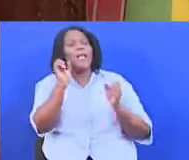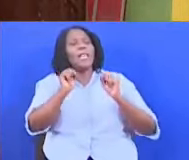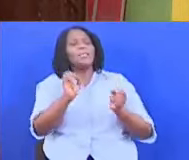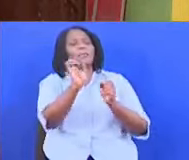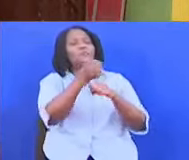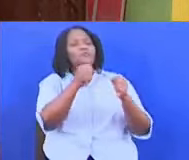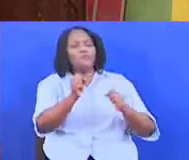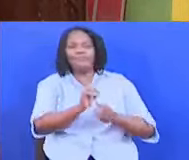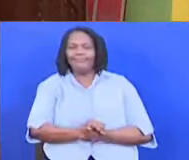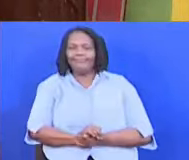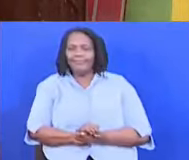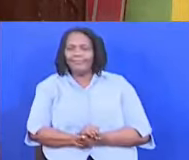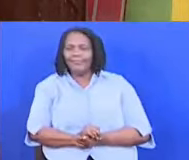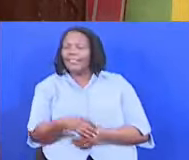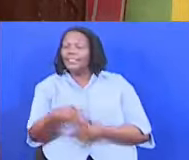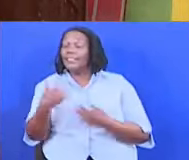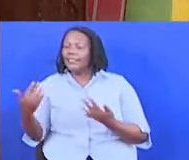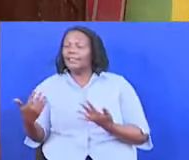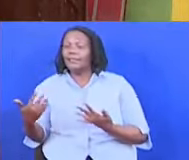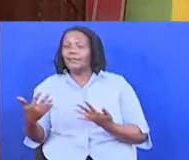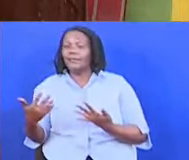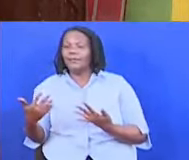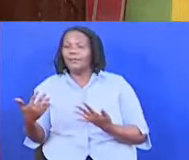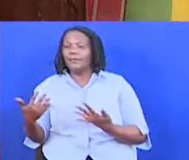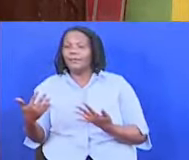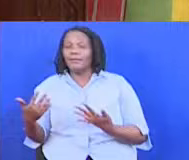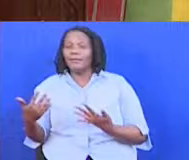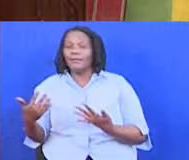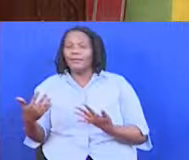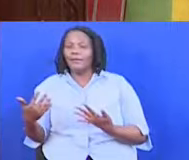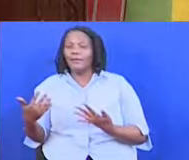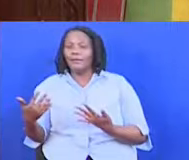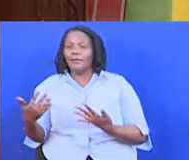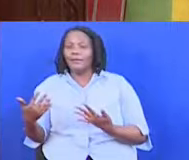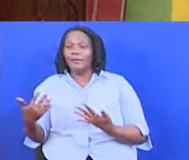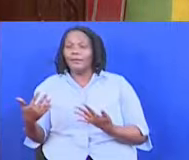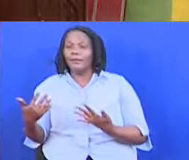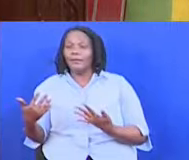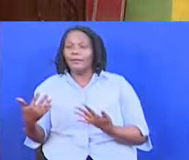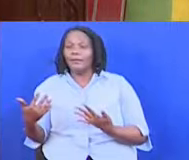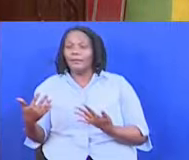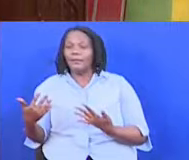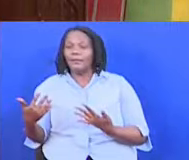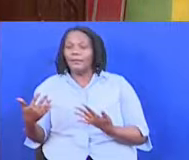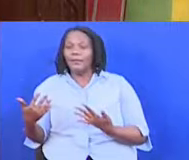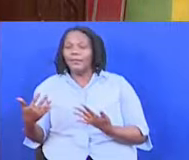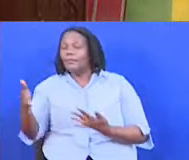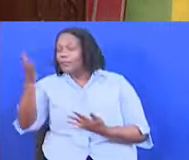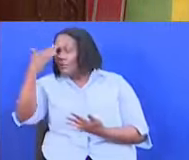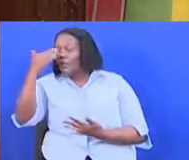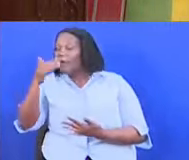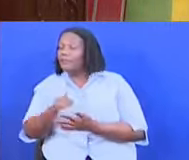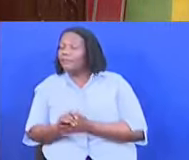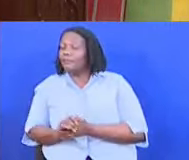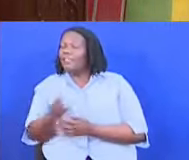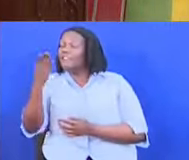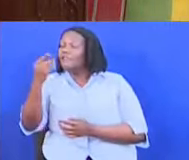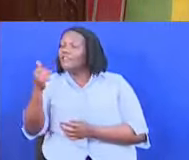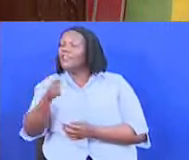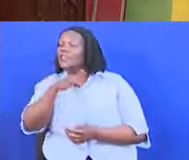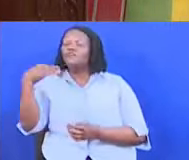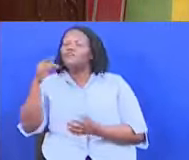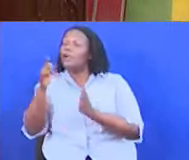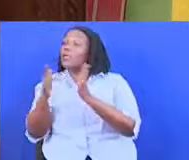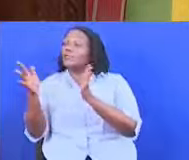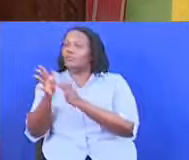pesa ilimuua hata Yesu kwa Kristo. Wote tunajua kwamba biashara hii ni kubwa, ni biashara pesa nyingi sana. Pale